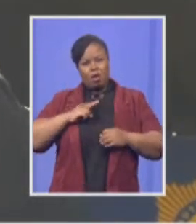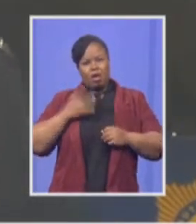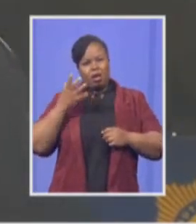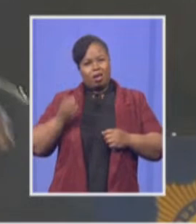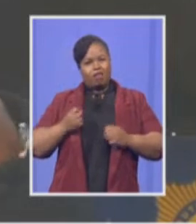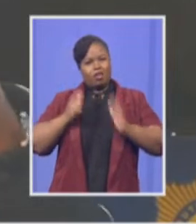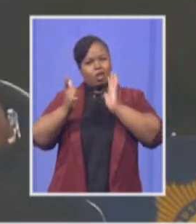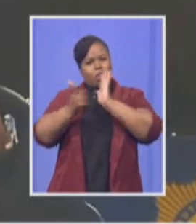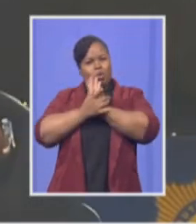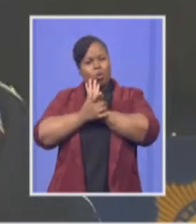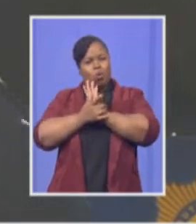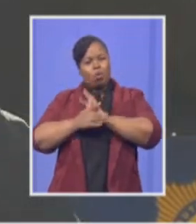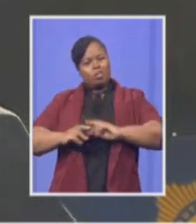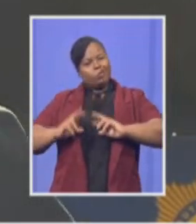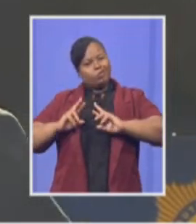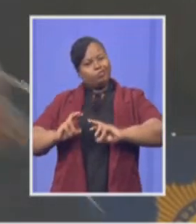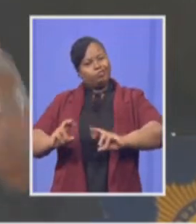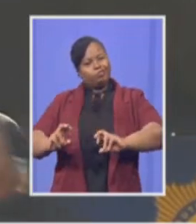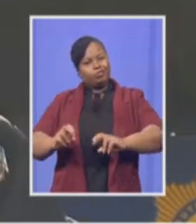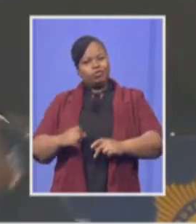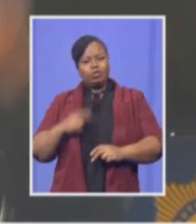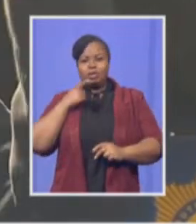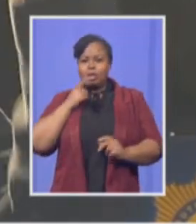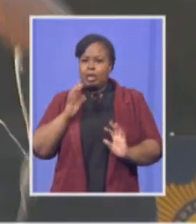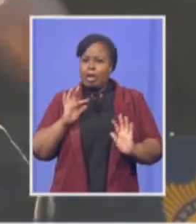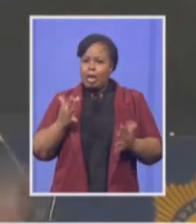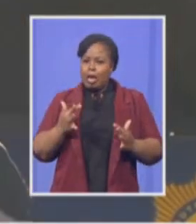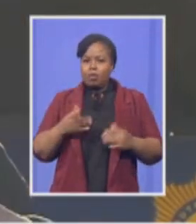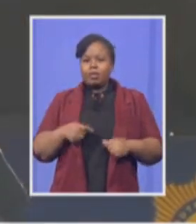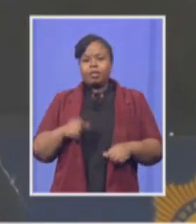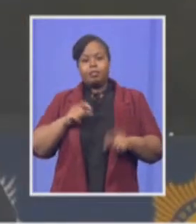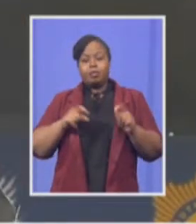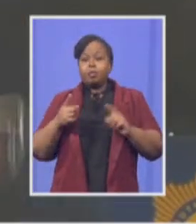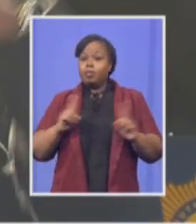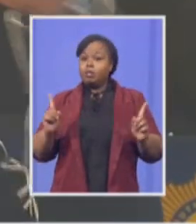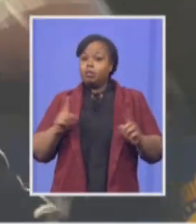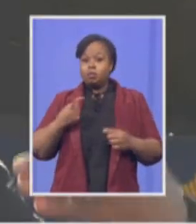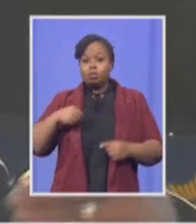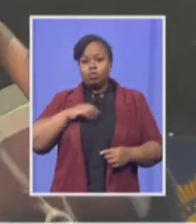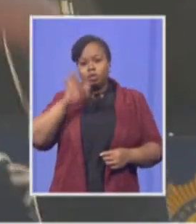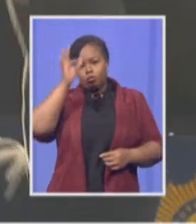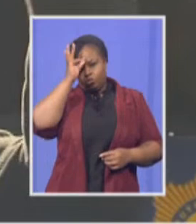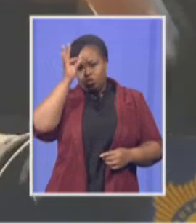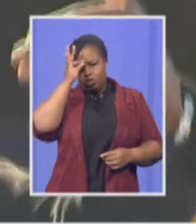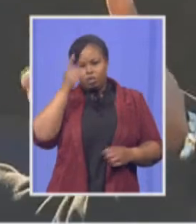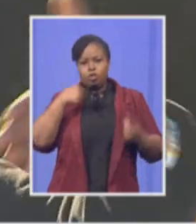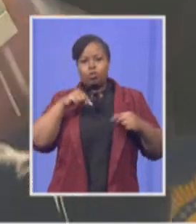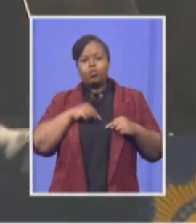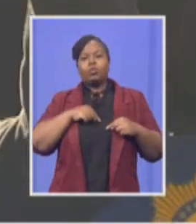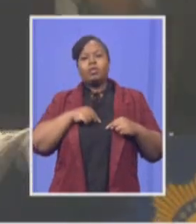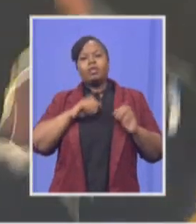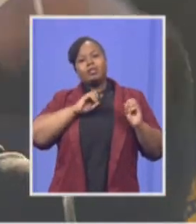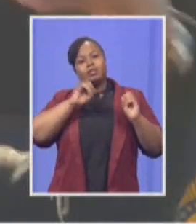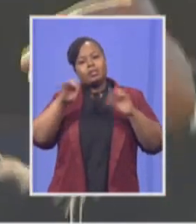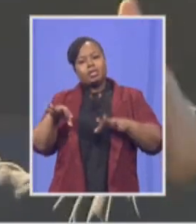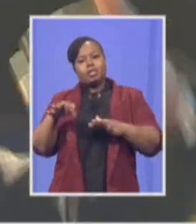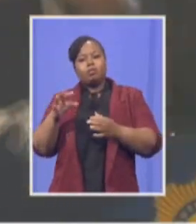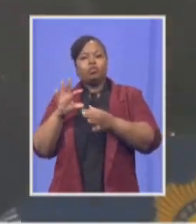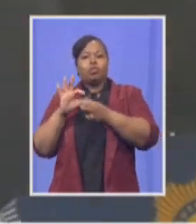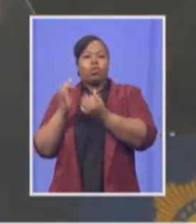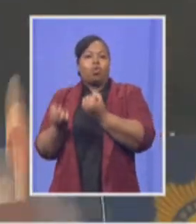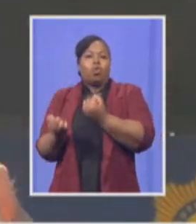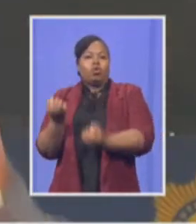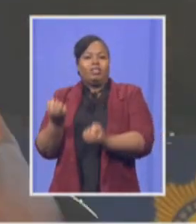abasawucubungula wokuthi kwenzeka kanjani, kodwa samaphoyisa asibahambisi sibase court i-Home Affairs